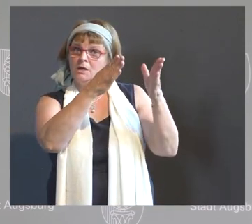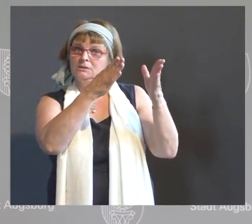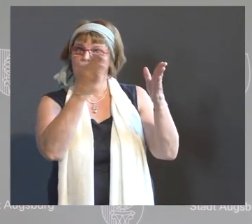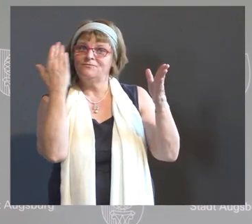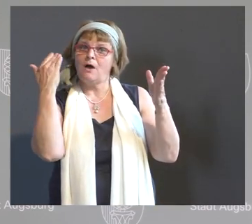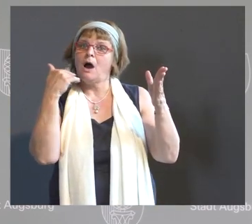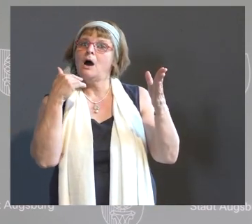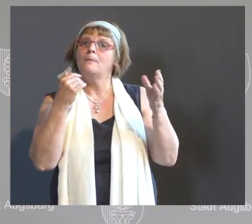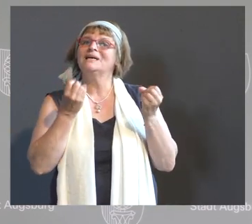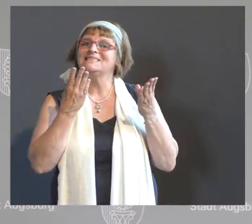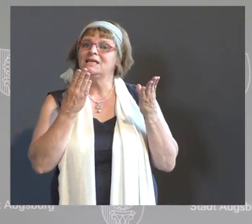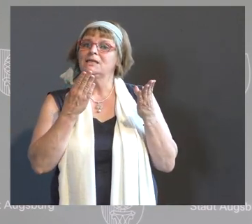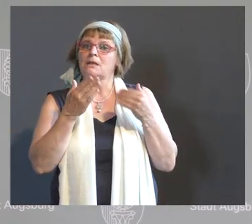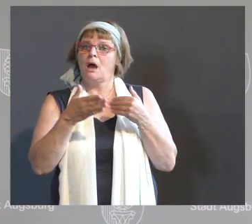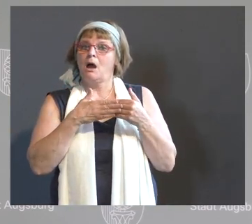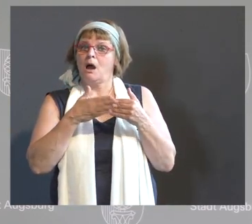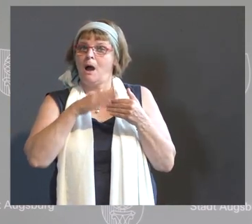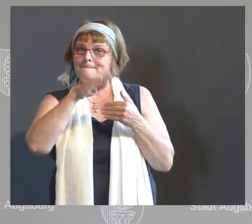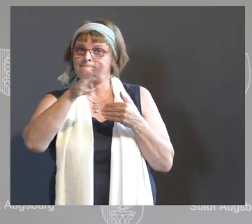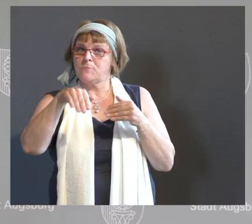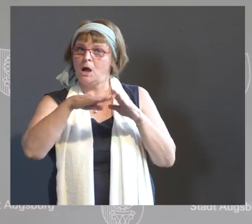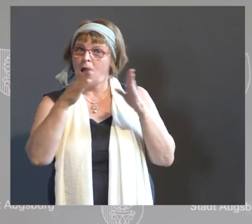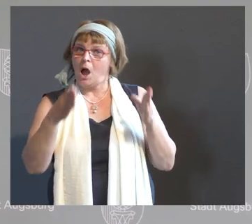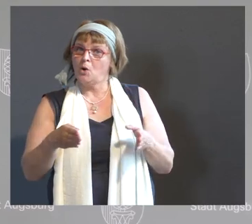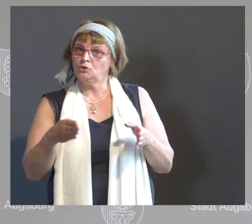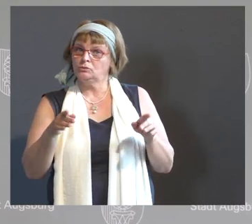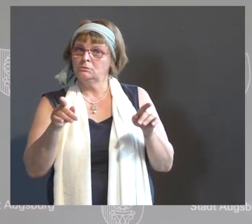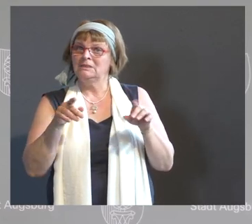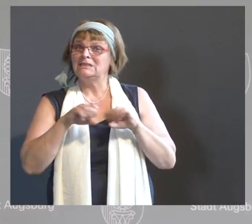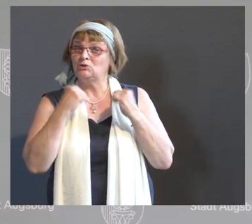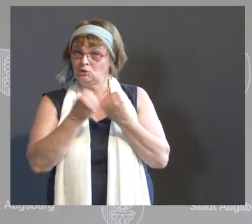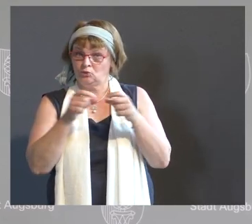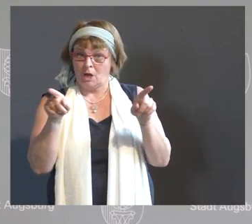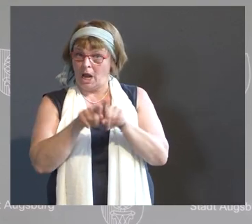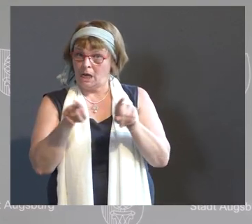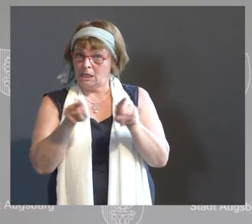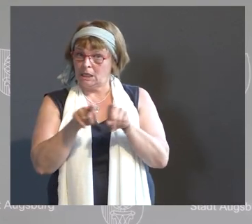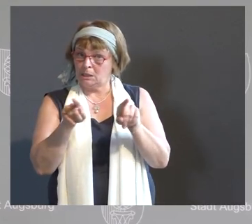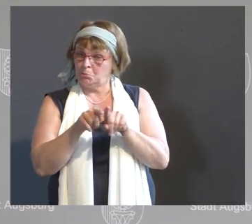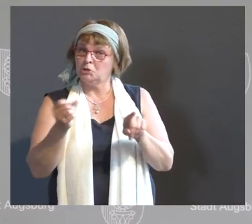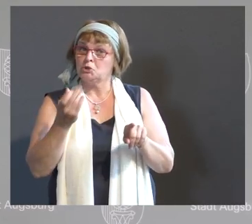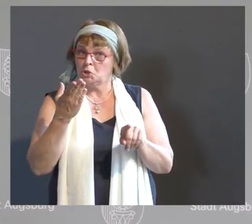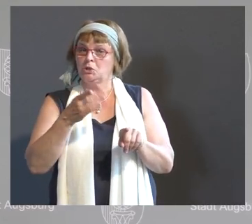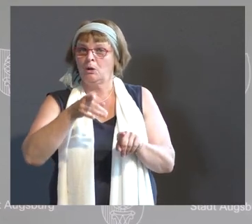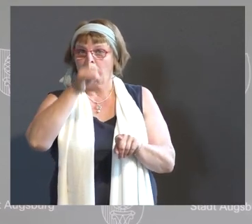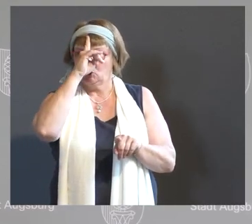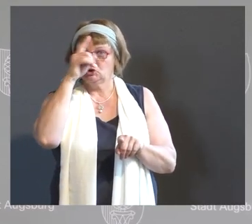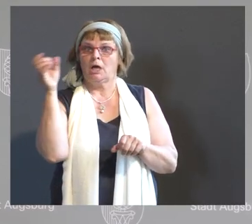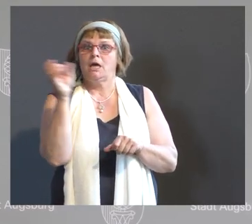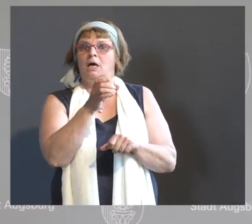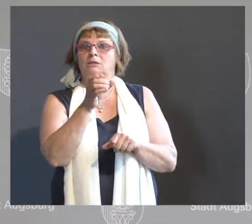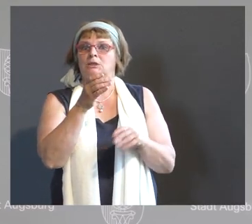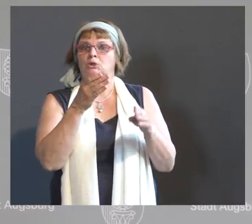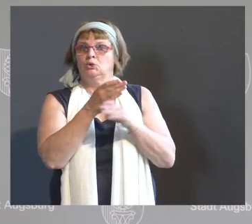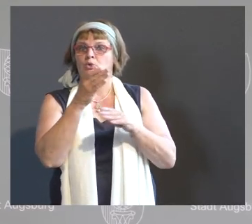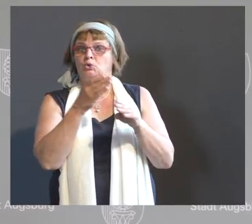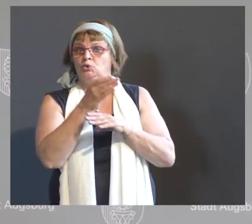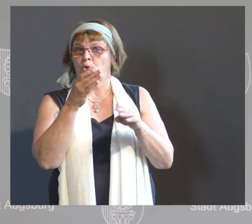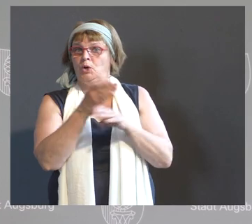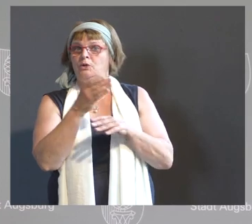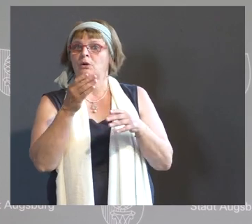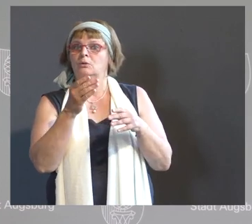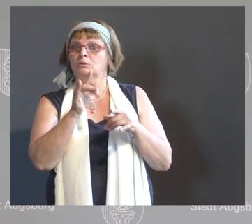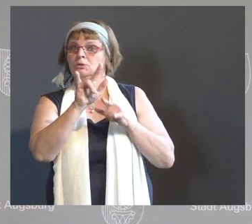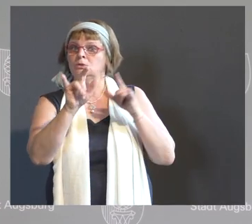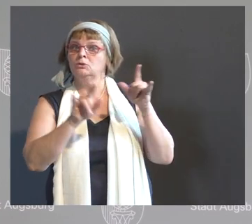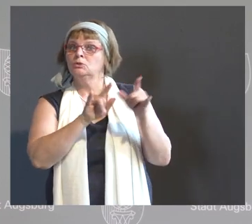Parkhaus, wo es eigentlich ganz ähnlich losging, da nicht dieses Ausmaß erreicht hat, aber Polizeieinsatz wird gestört, gibt